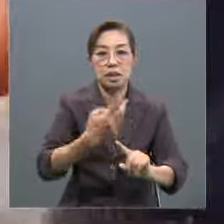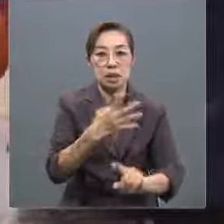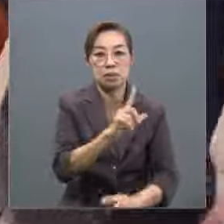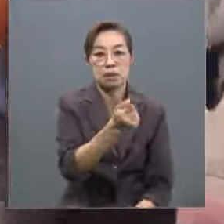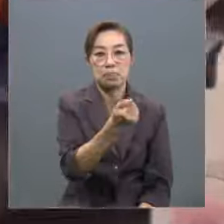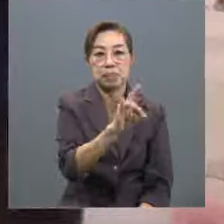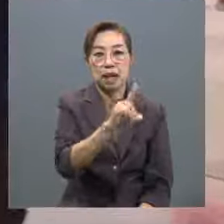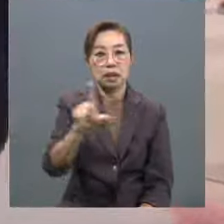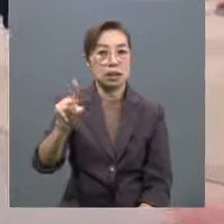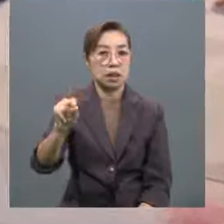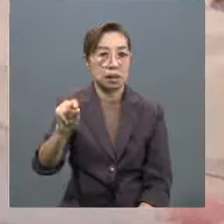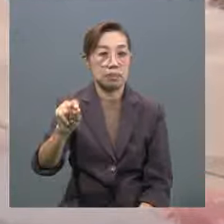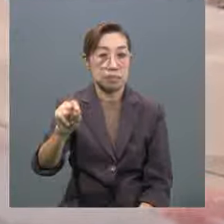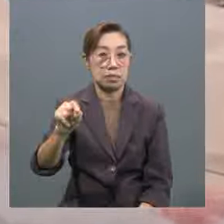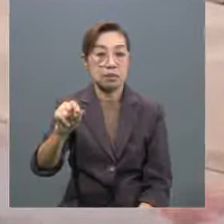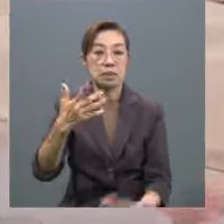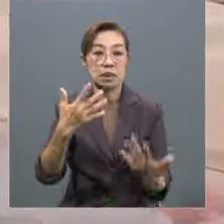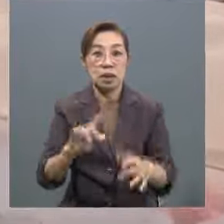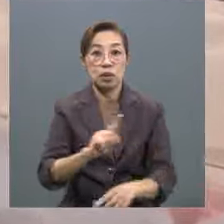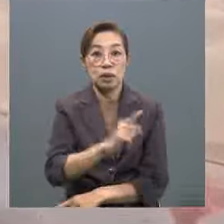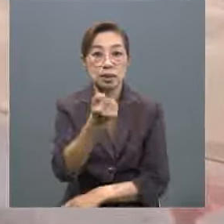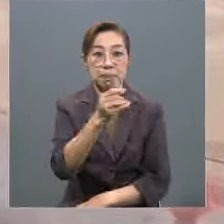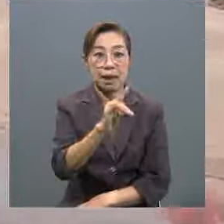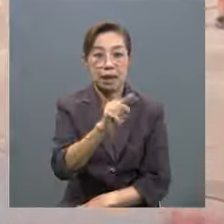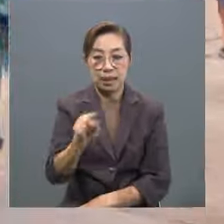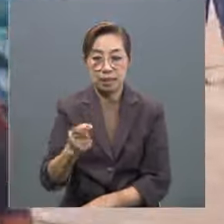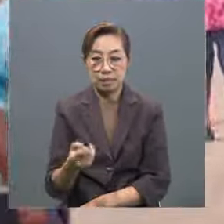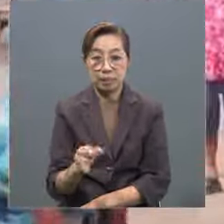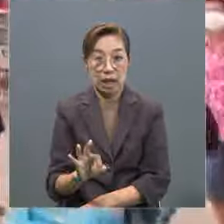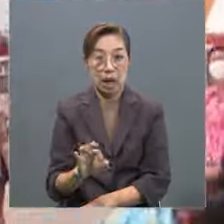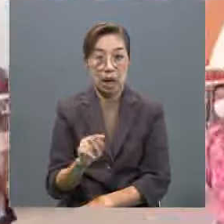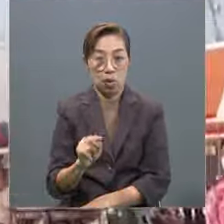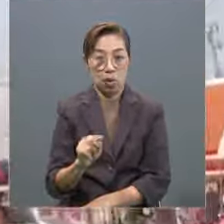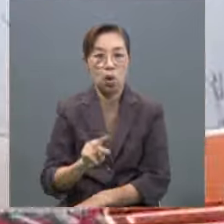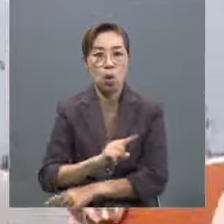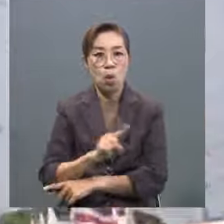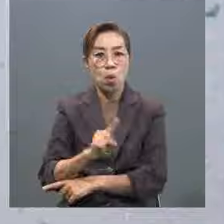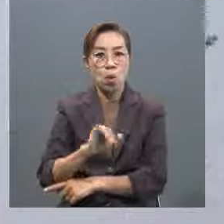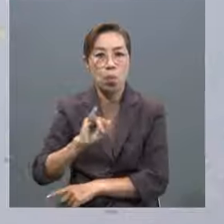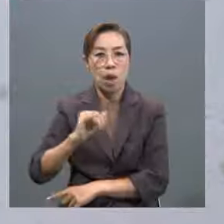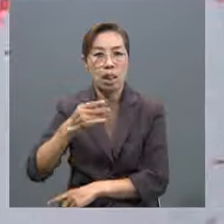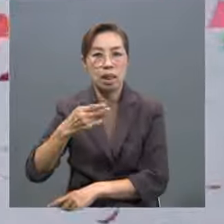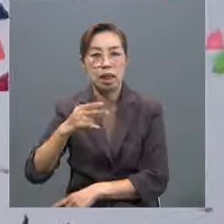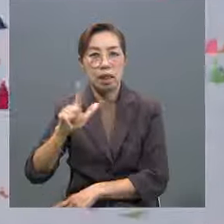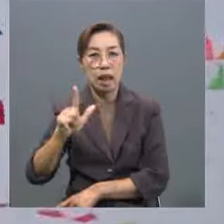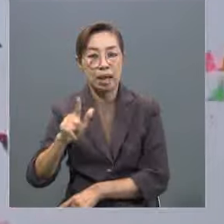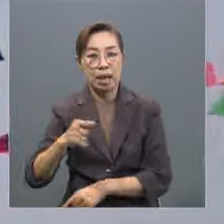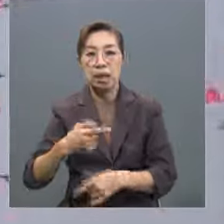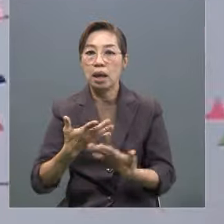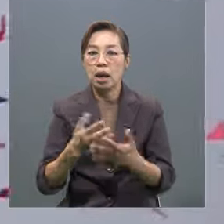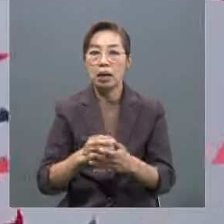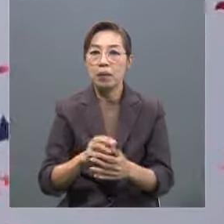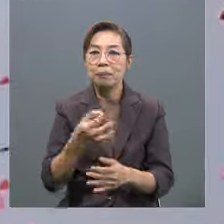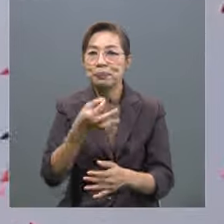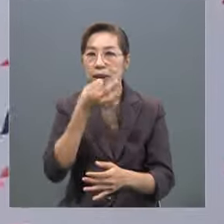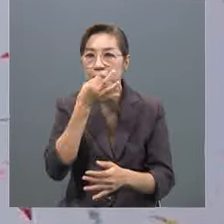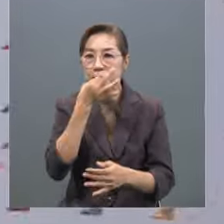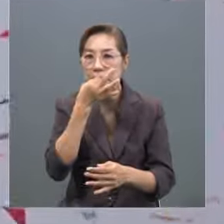ง20เมษายนนี้และ18ถึง19ก็จะเป็นงานวันไหลนาเกลือและวันไหลพัทยาด้วย